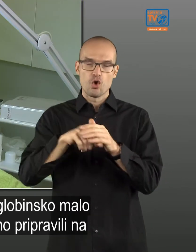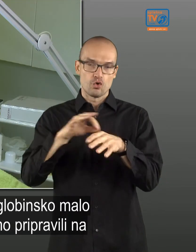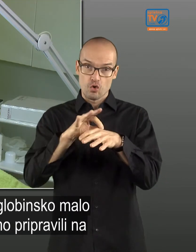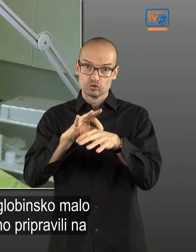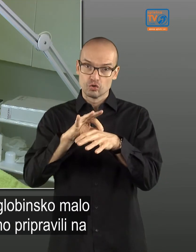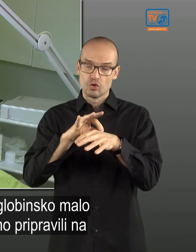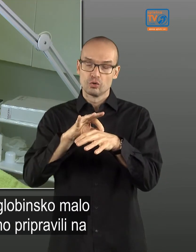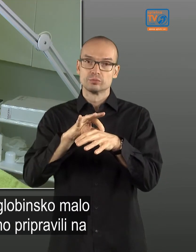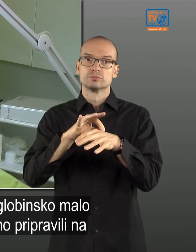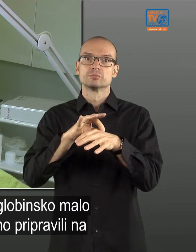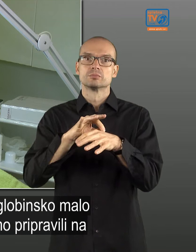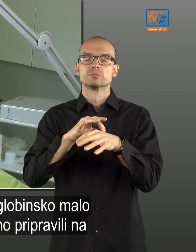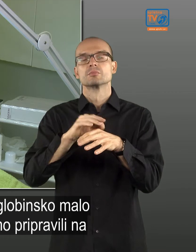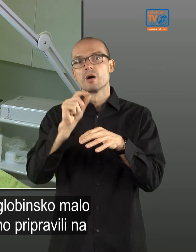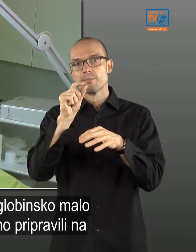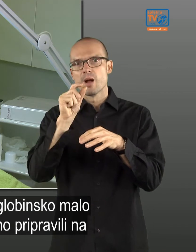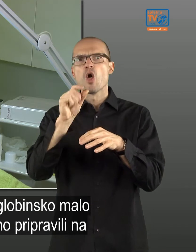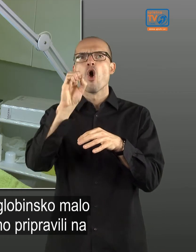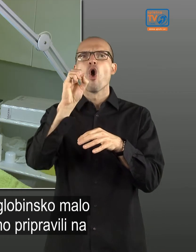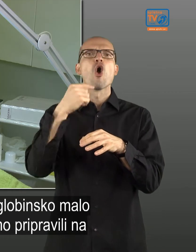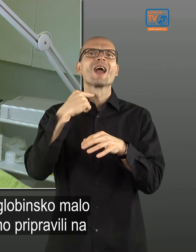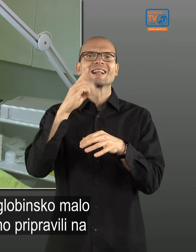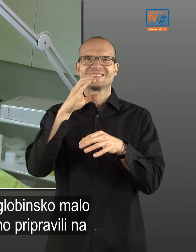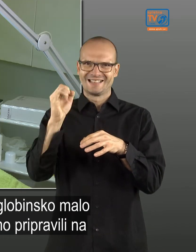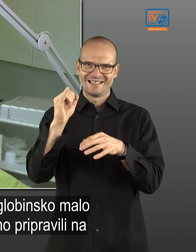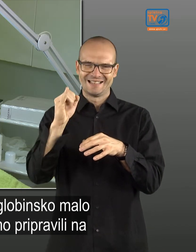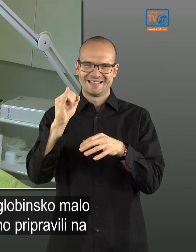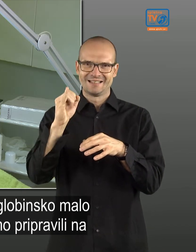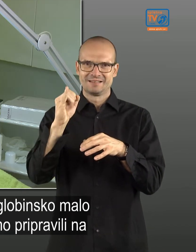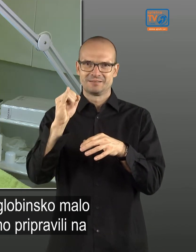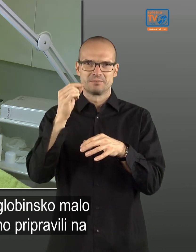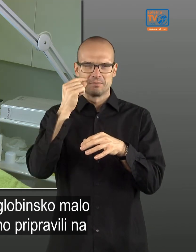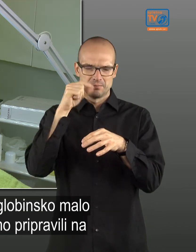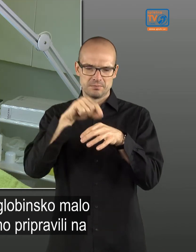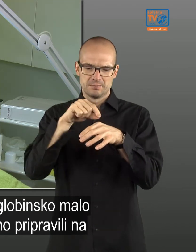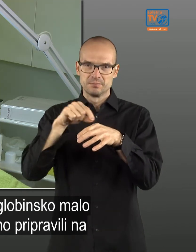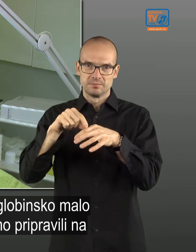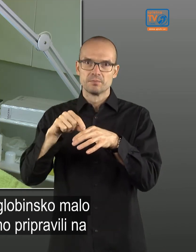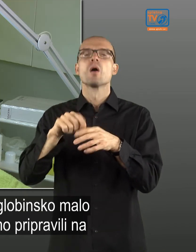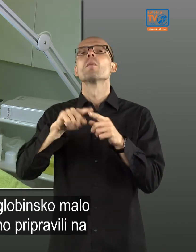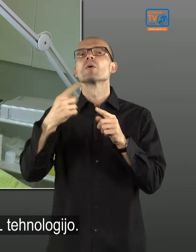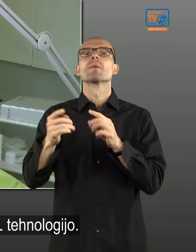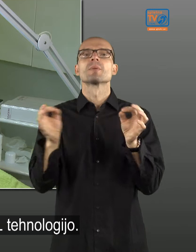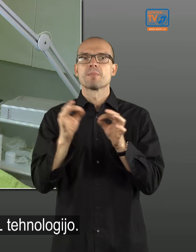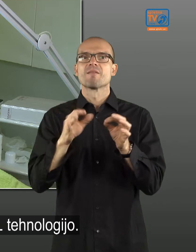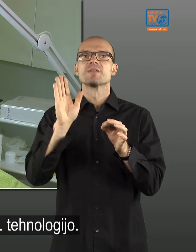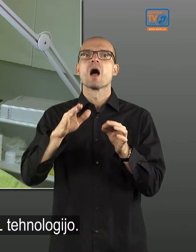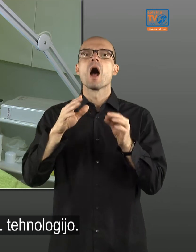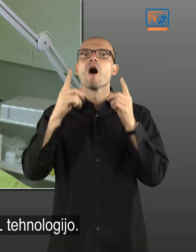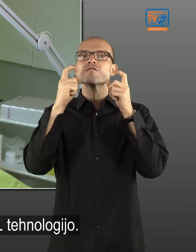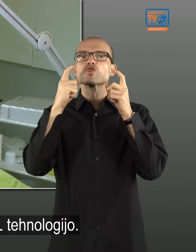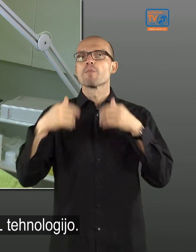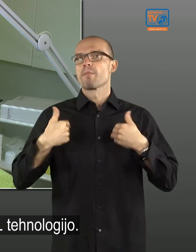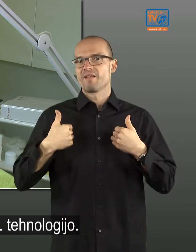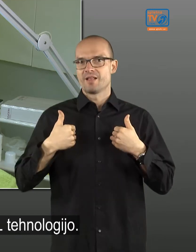kožo, malo ogrcev in potem se bomo pripravili na fotopomlajevanje